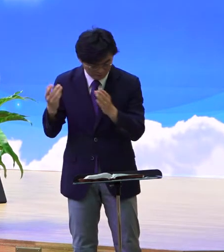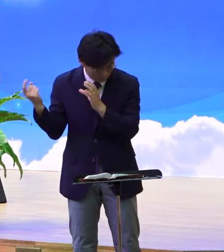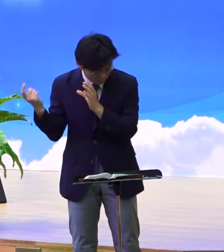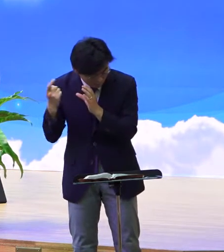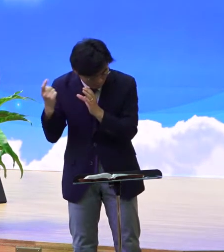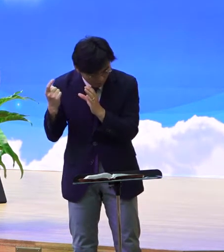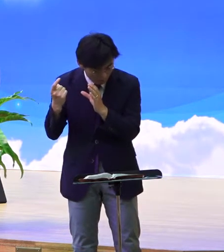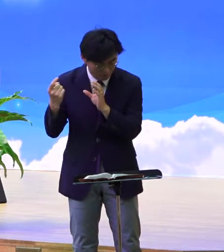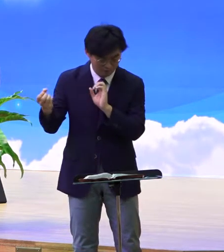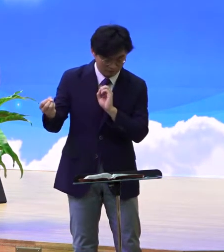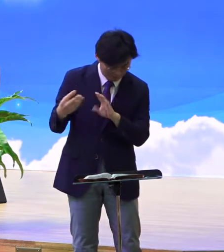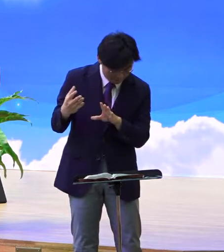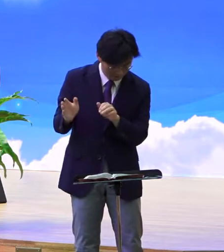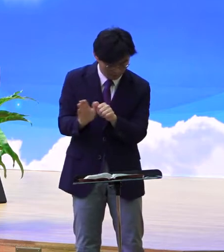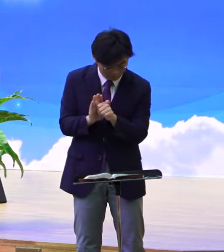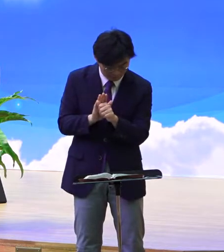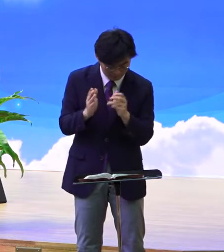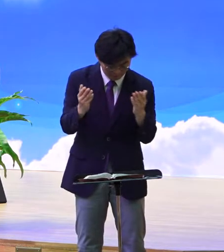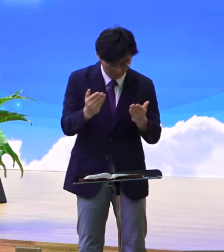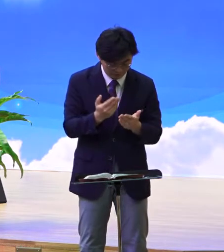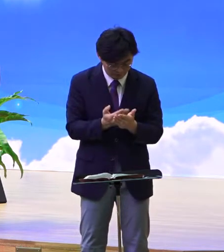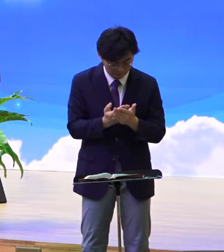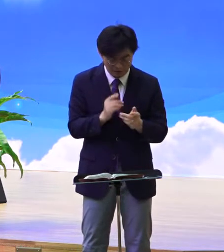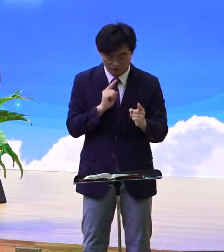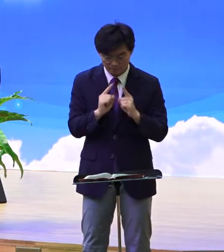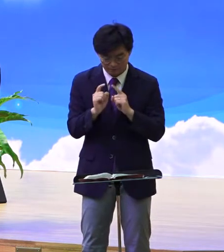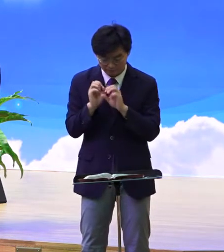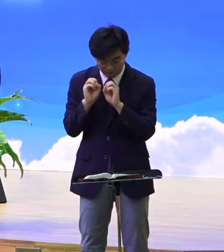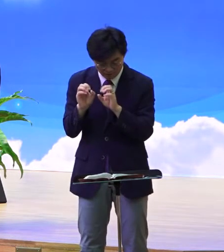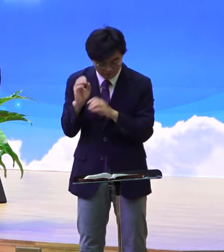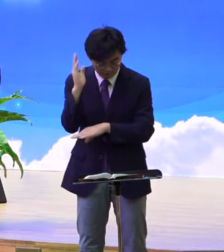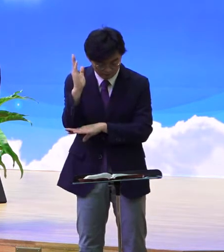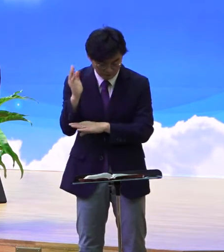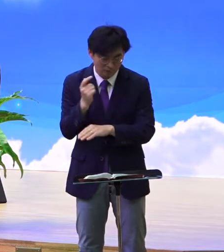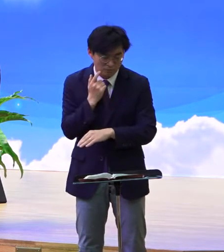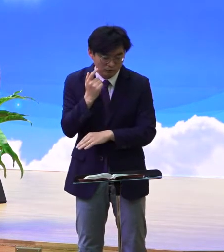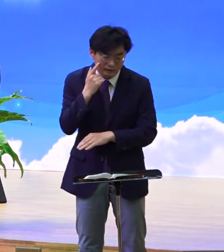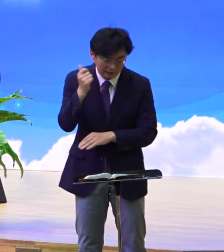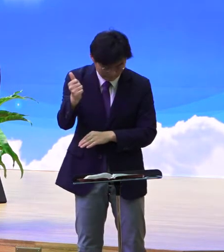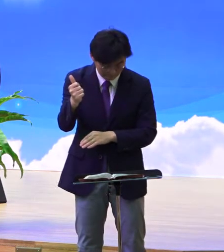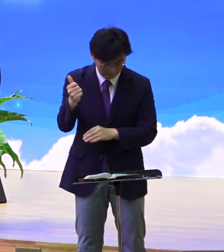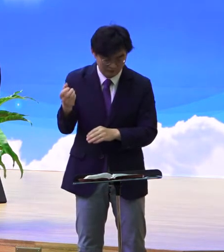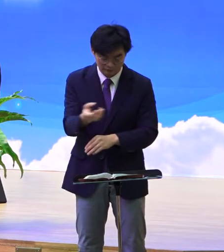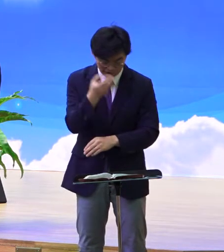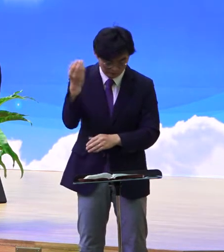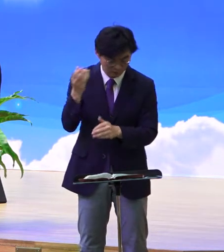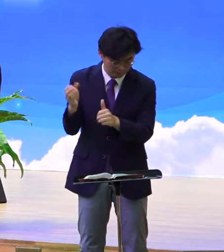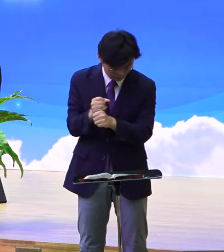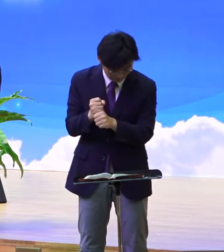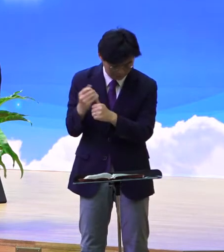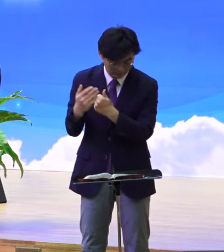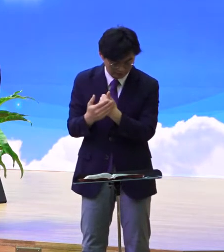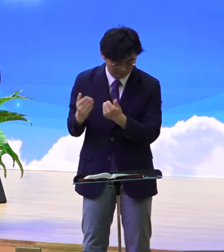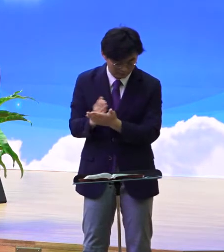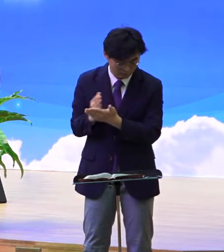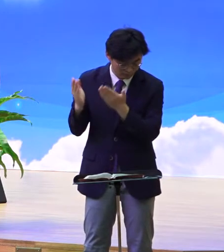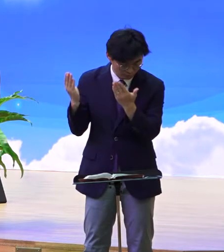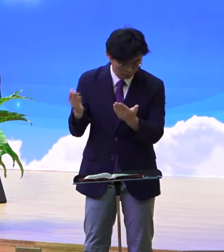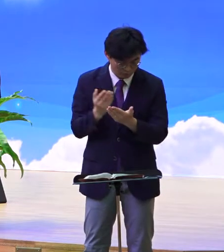들으시고 응답하여 주옵소서. 말씀을 전하시는 목사님을 성령께서 도우셔서 은혜 충만하게